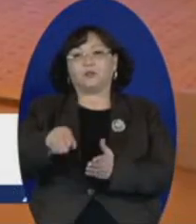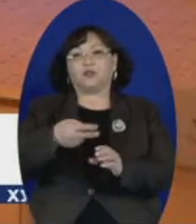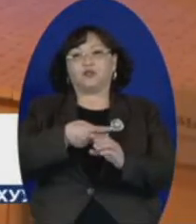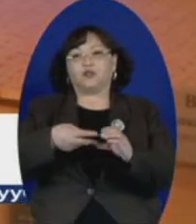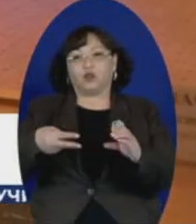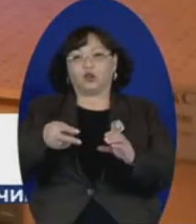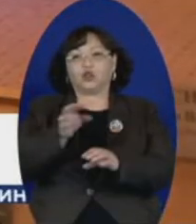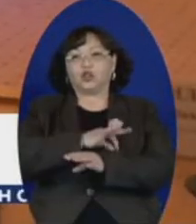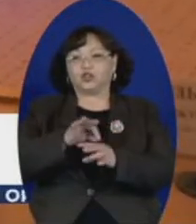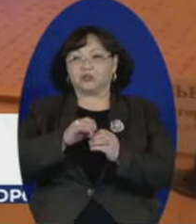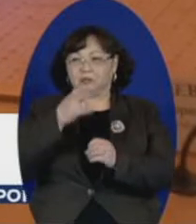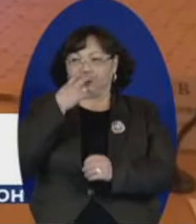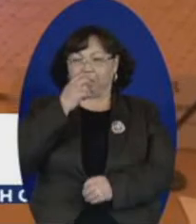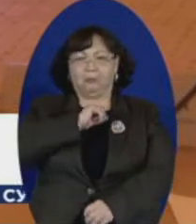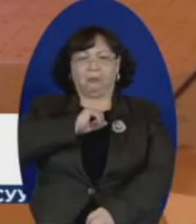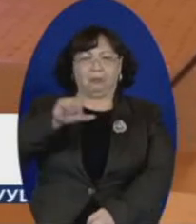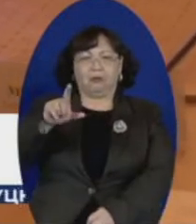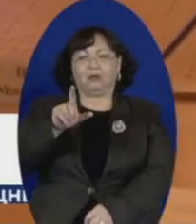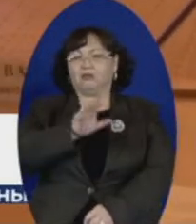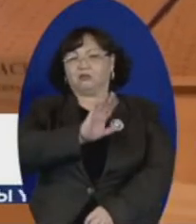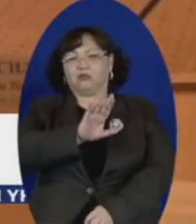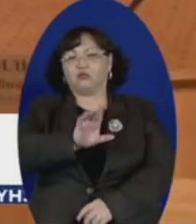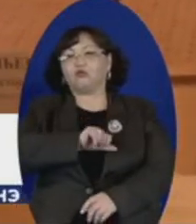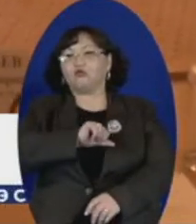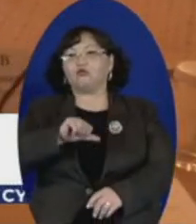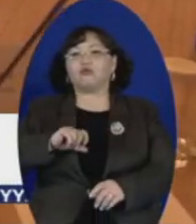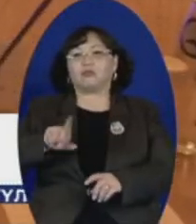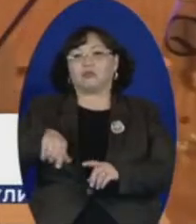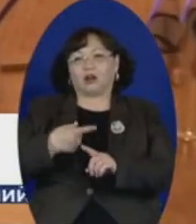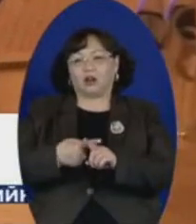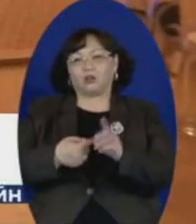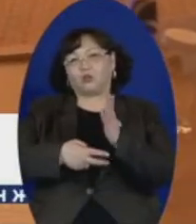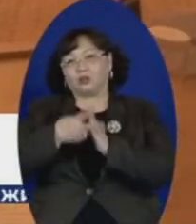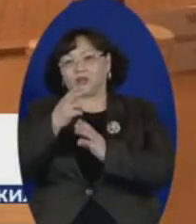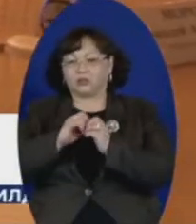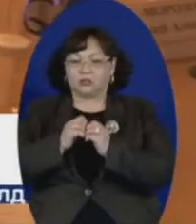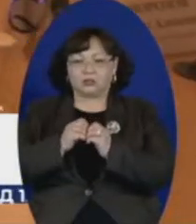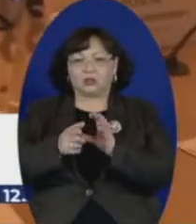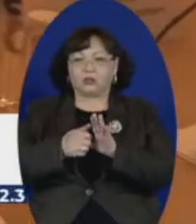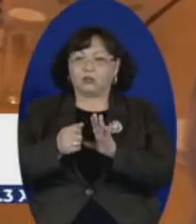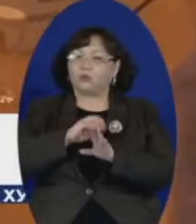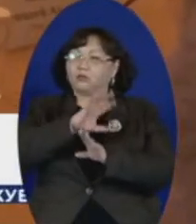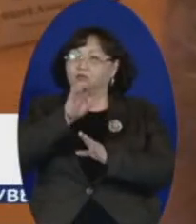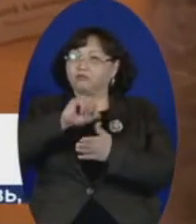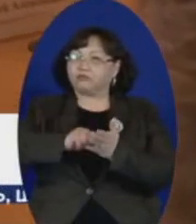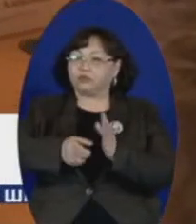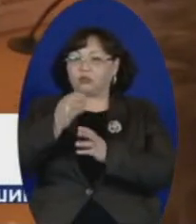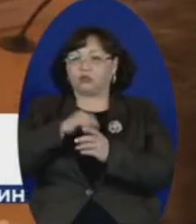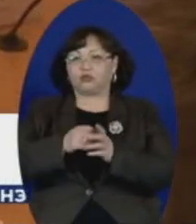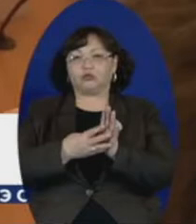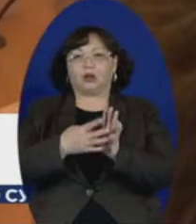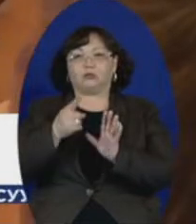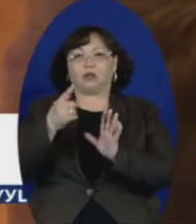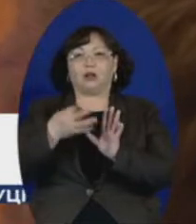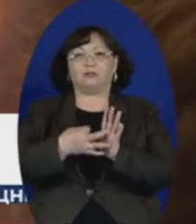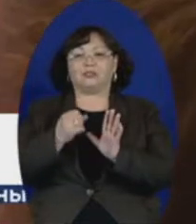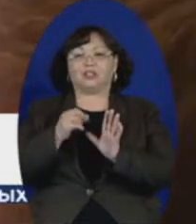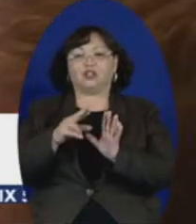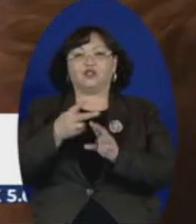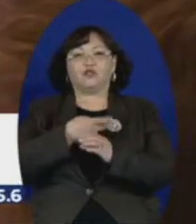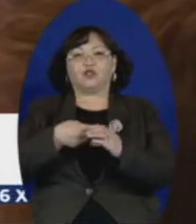хийснийг үнтэй байна гэж үзээд өөрсдөө дахин үнэлгээ хийсэн. Ойролцоогоор татвар нуруу 918 сая еврогоор ТЭЦ